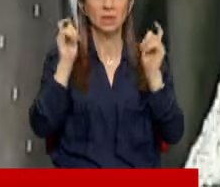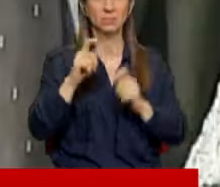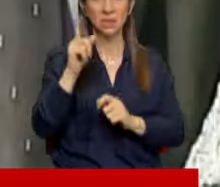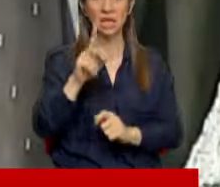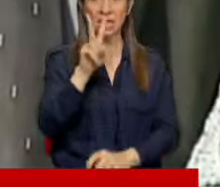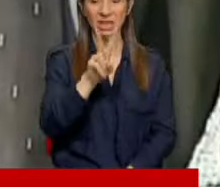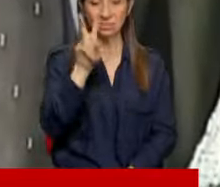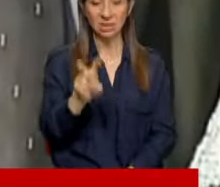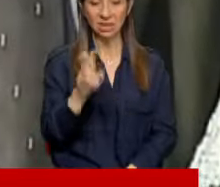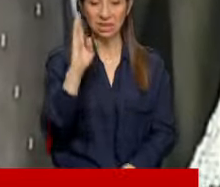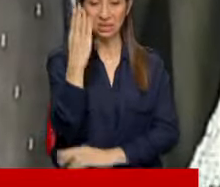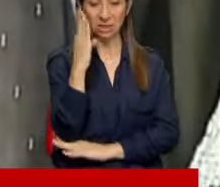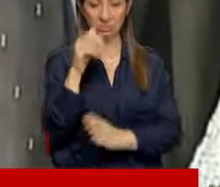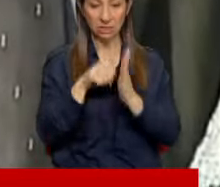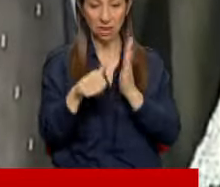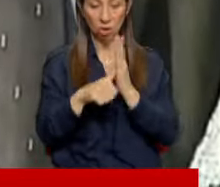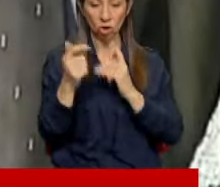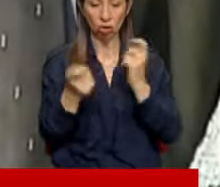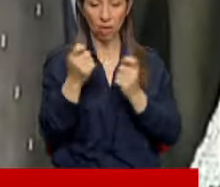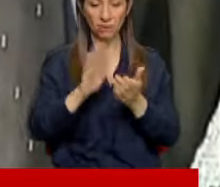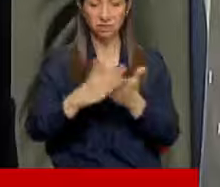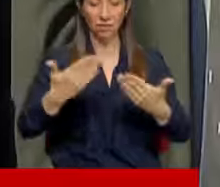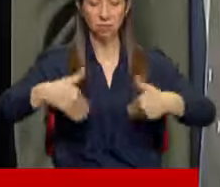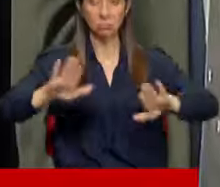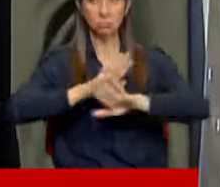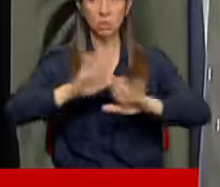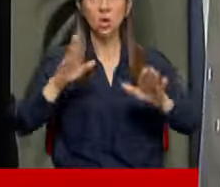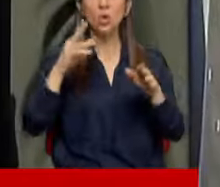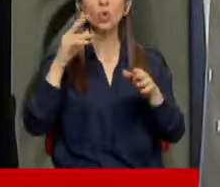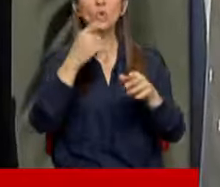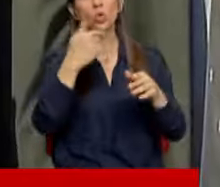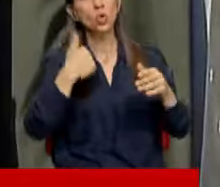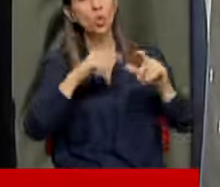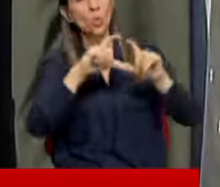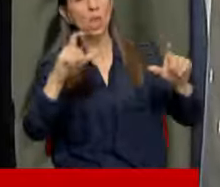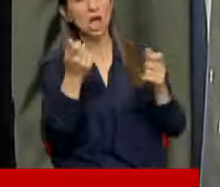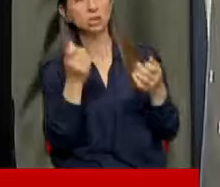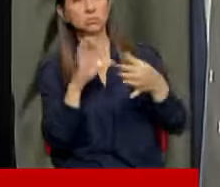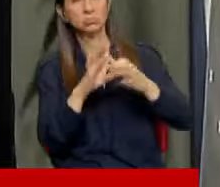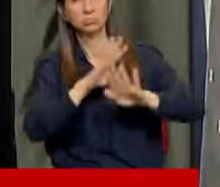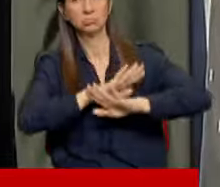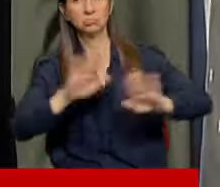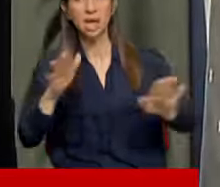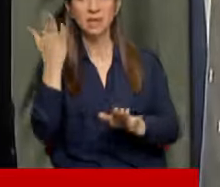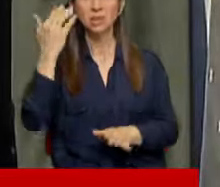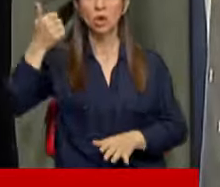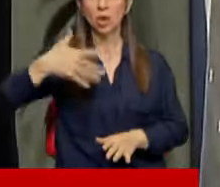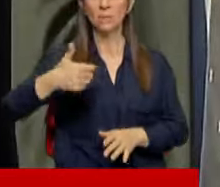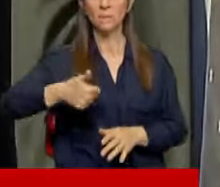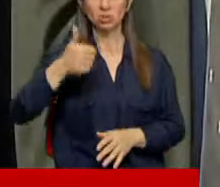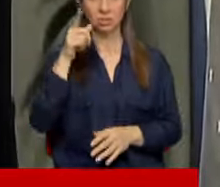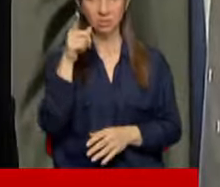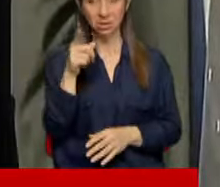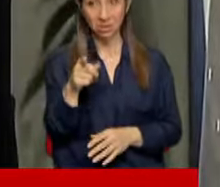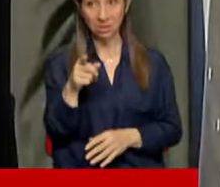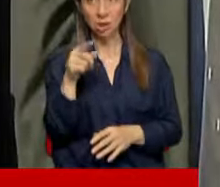gösterdi. 28 Kasım tarihinde görevinden ayrılmış, kurumla ilişiği kesilmiş olan bir eski yönetim kurulu